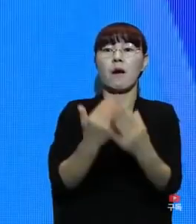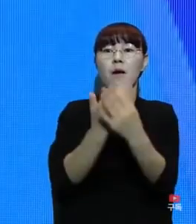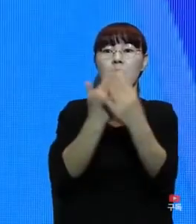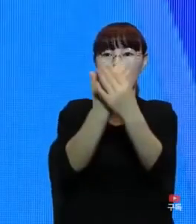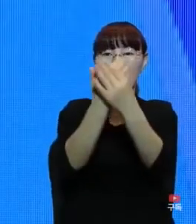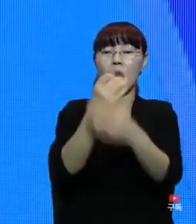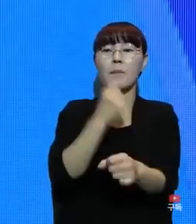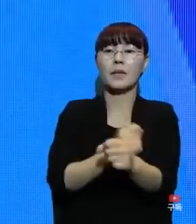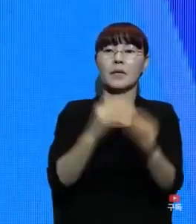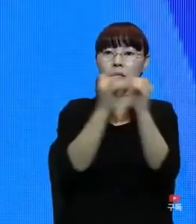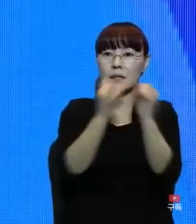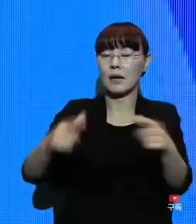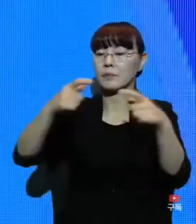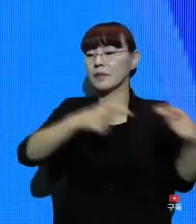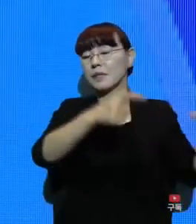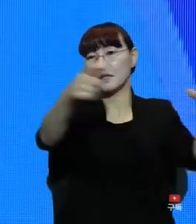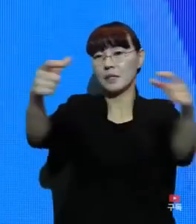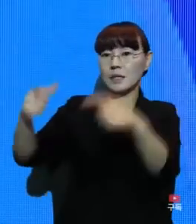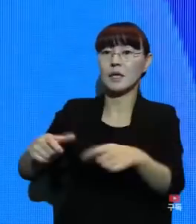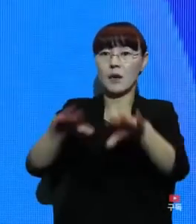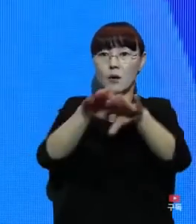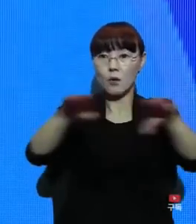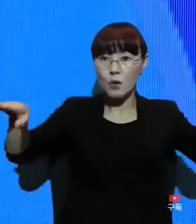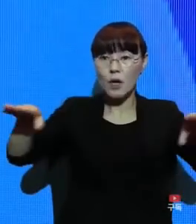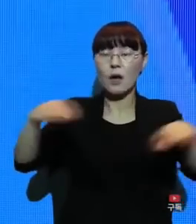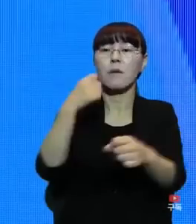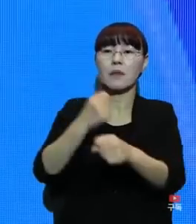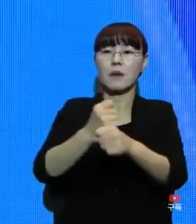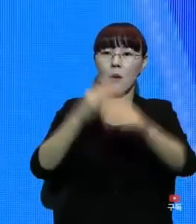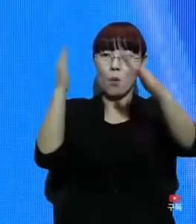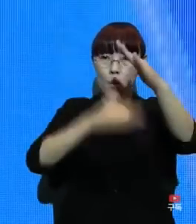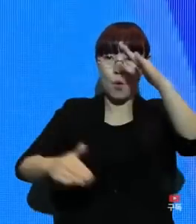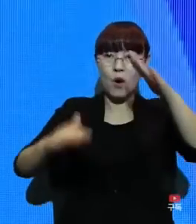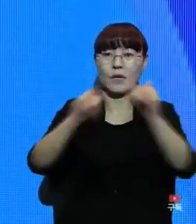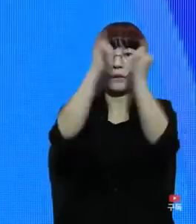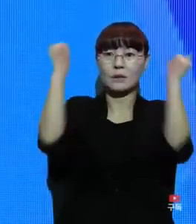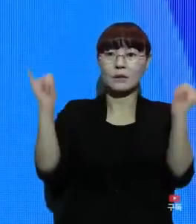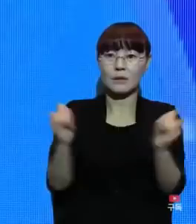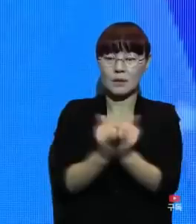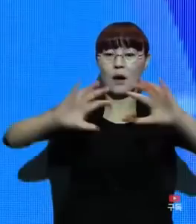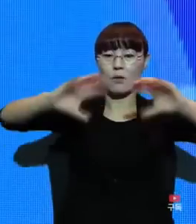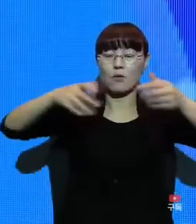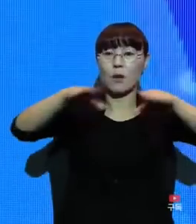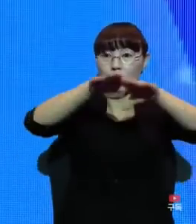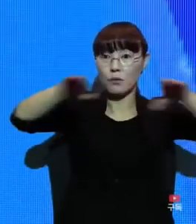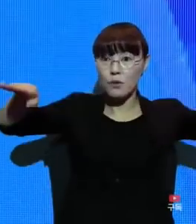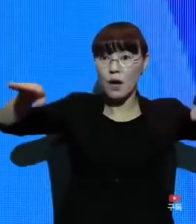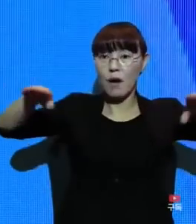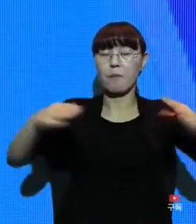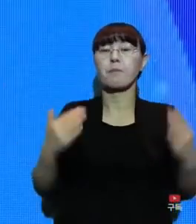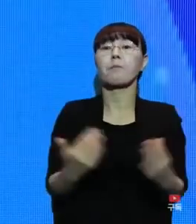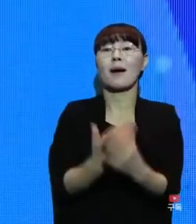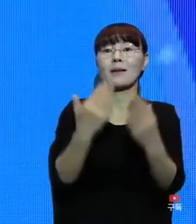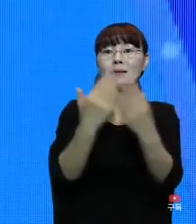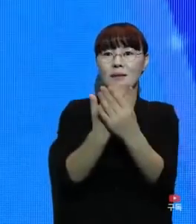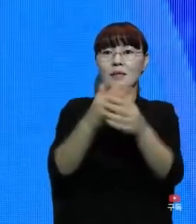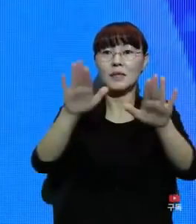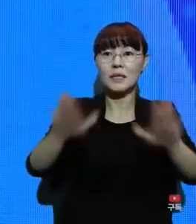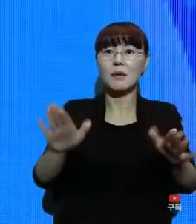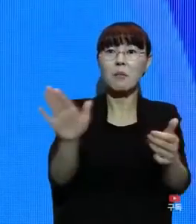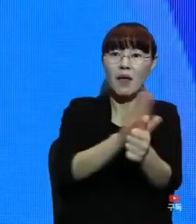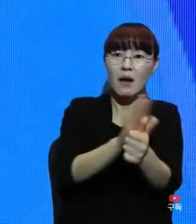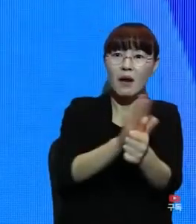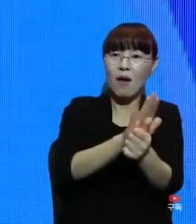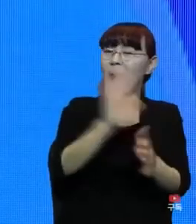사람과 지역간의 균형을 회복하는 공정 사회 그리고 국토 균형발전 은 이제 배려 의 문제가